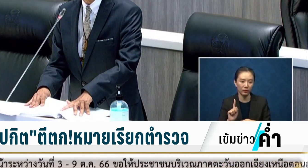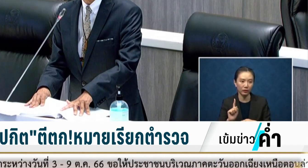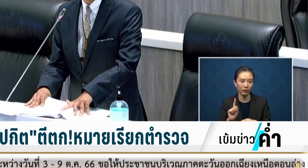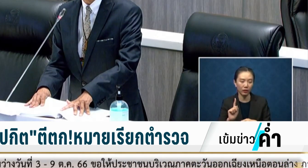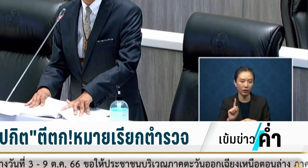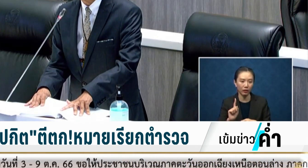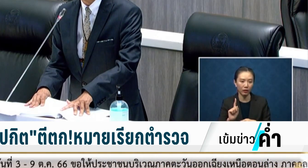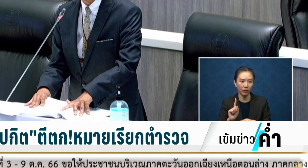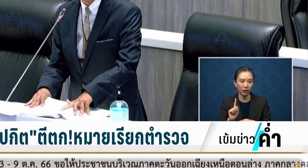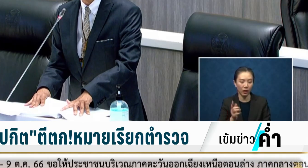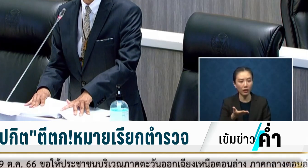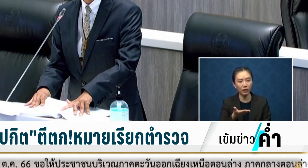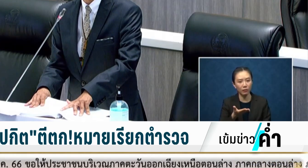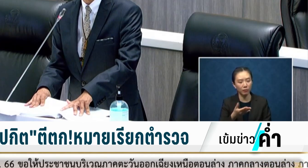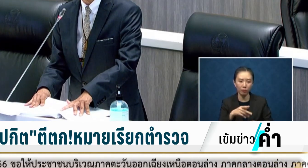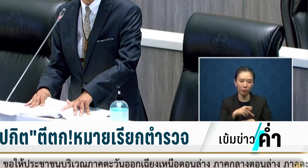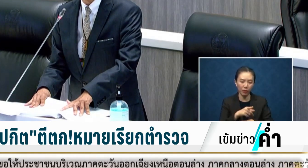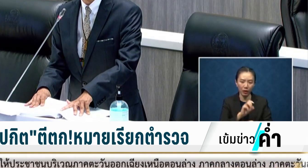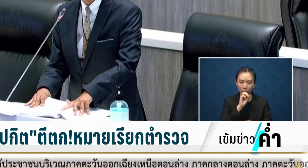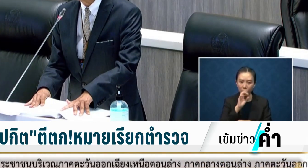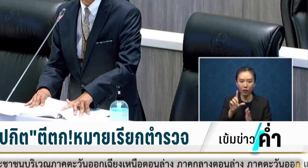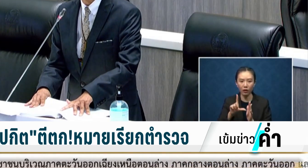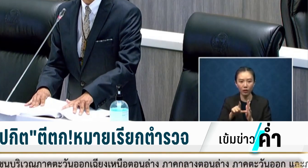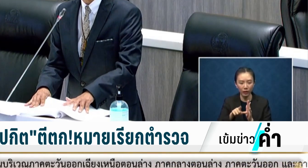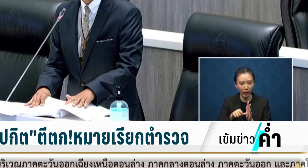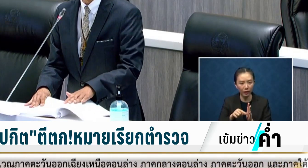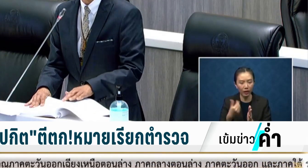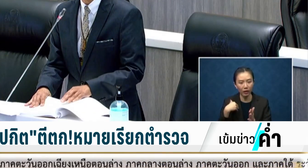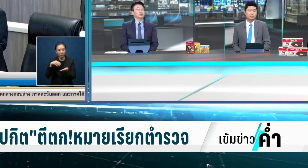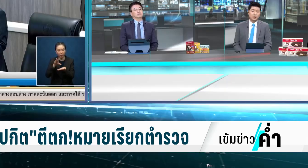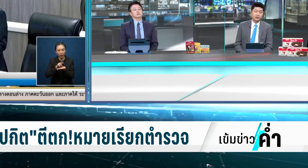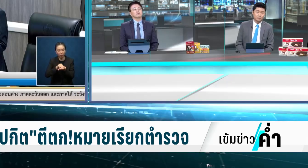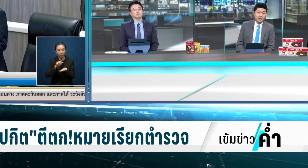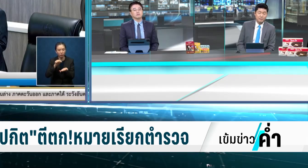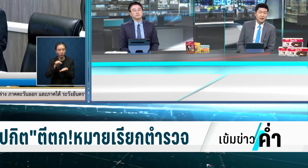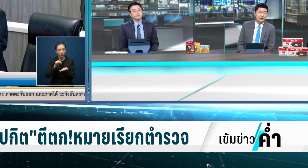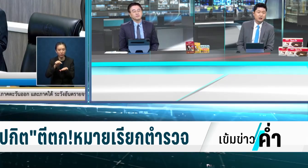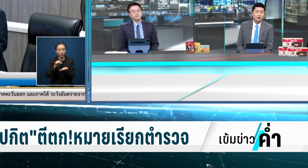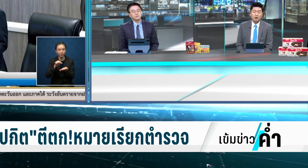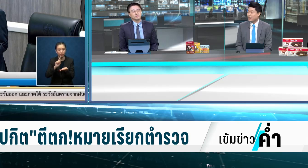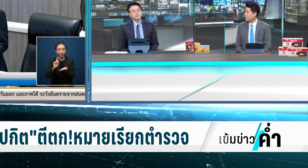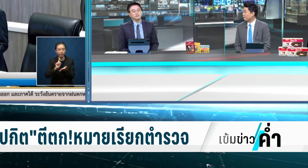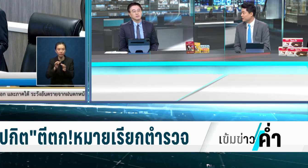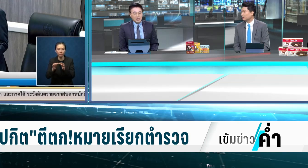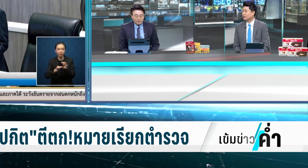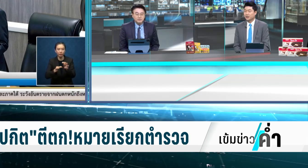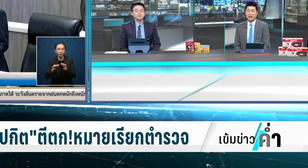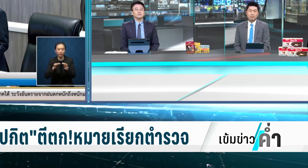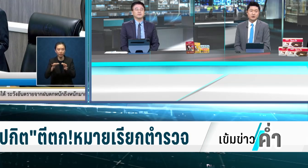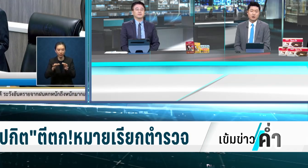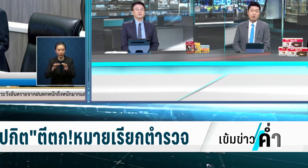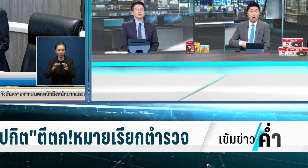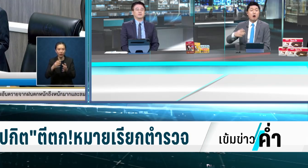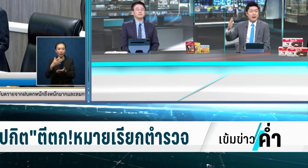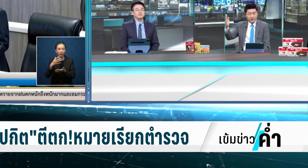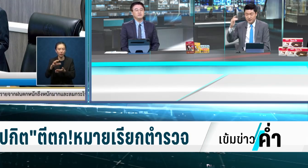เหมือนกับเป็นการเป็นการปกป้องพวกเดียวกันเองอยู่หรือไม่ก็มีการตั้งคำถามมาแล้วออ่ะแต่สุดท้ายมัติก็เลยออกมาเป็นแบบนี้นะฮะ